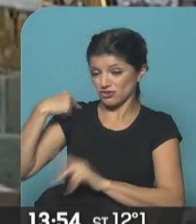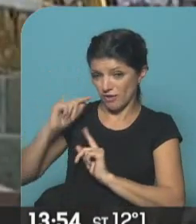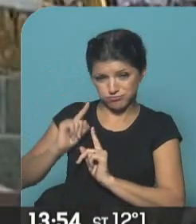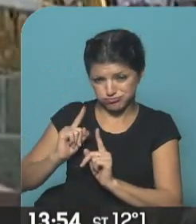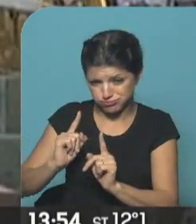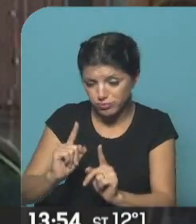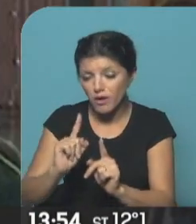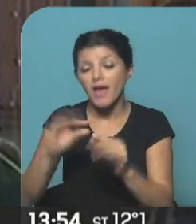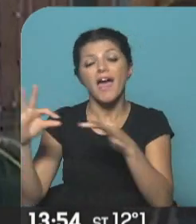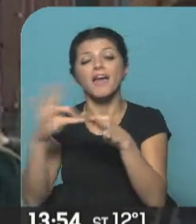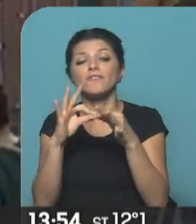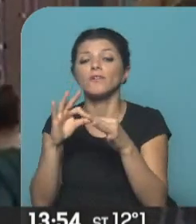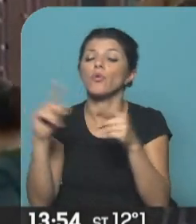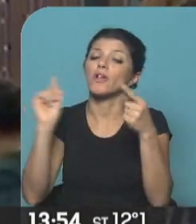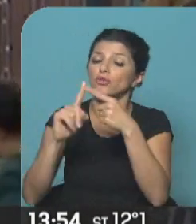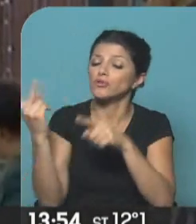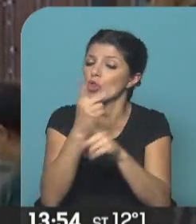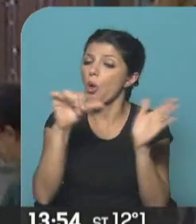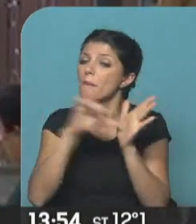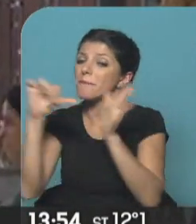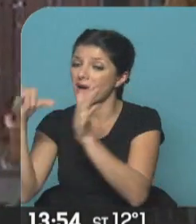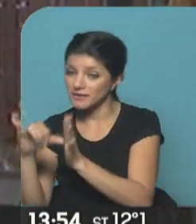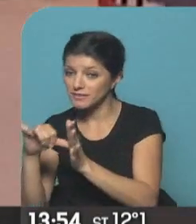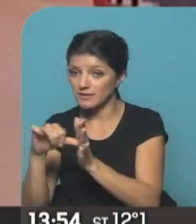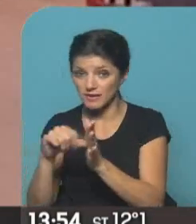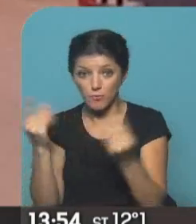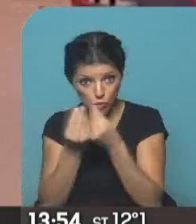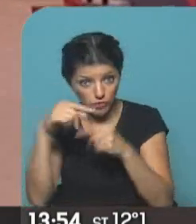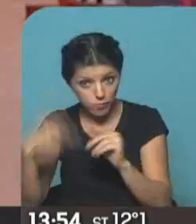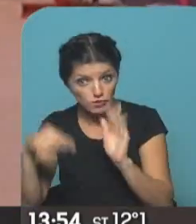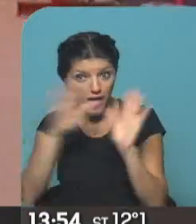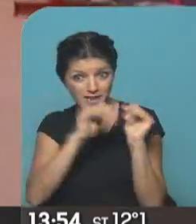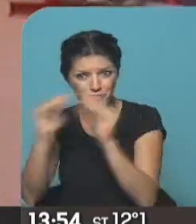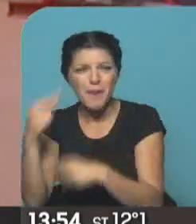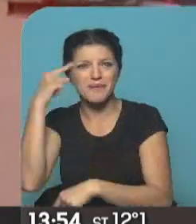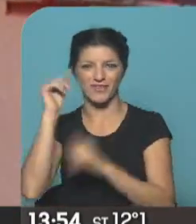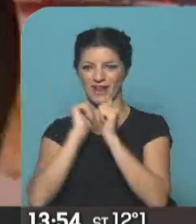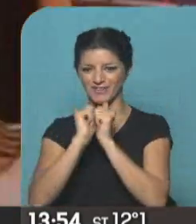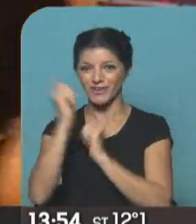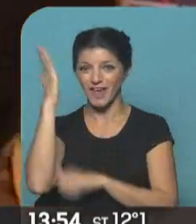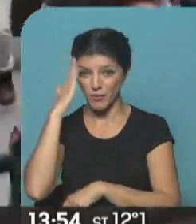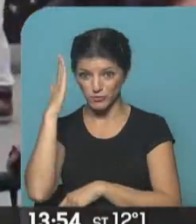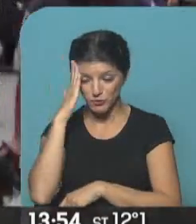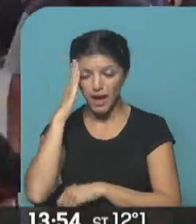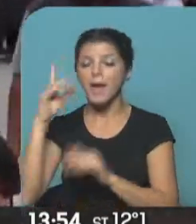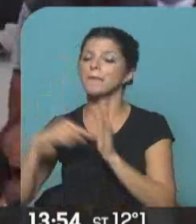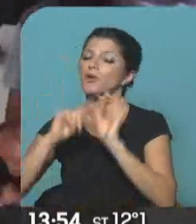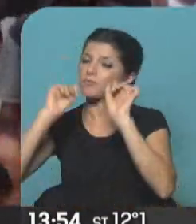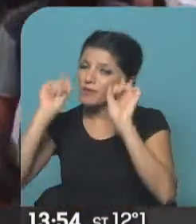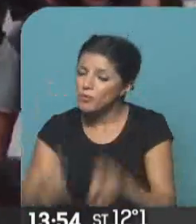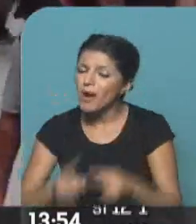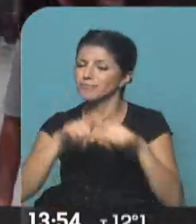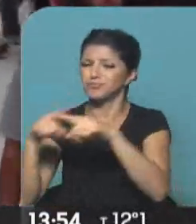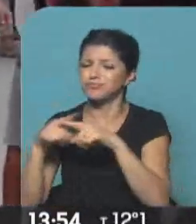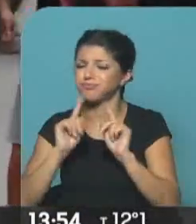los vínculos entre India y Pakistán, que tienen mucho en común en términos históricos y culturales, continúan envueltos en